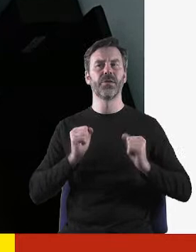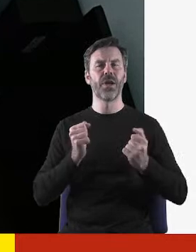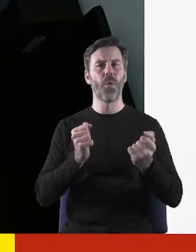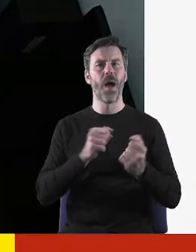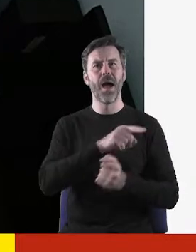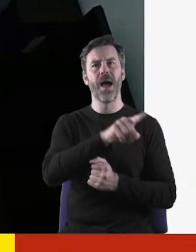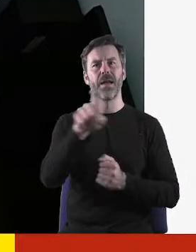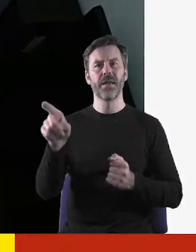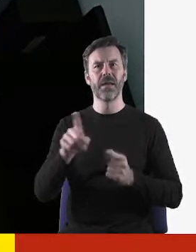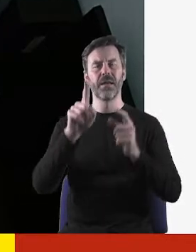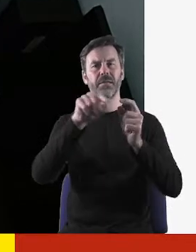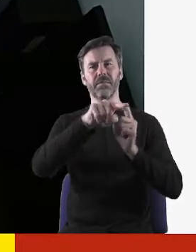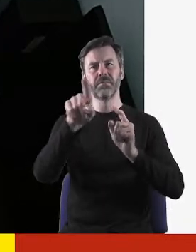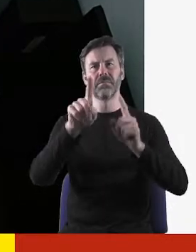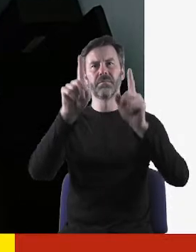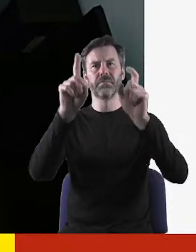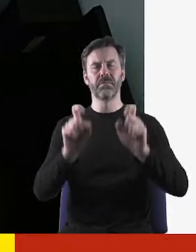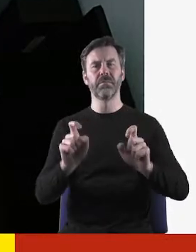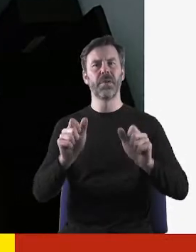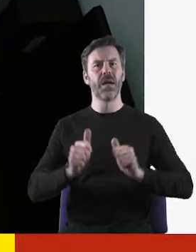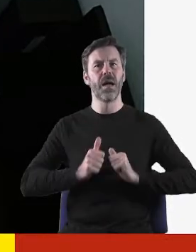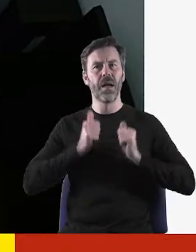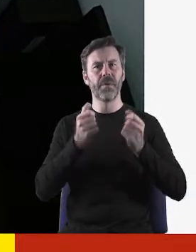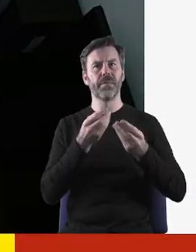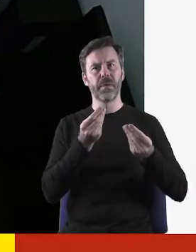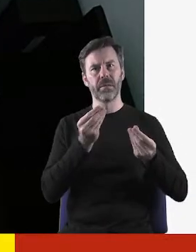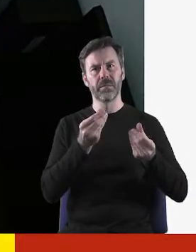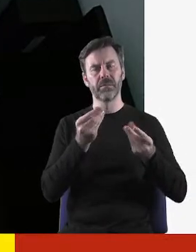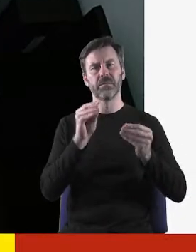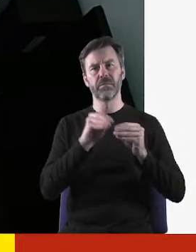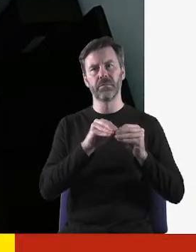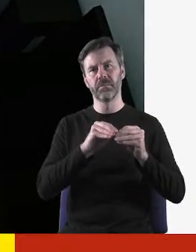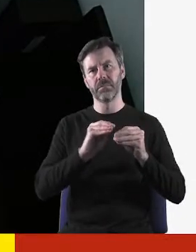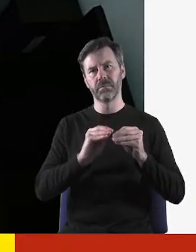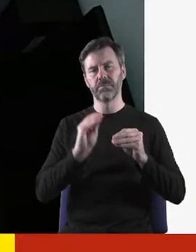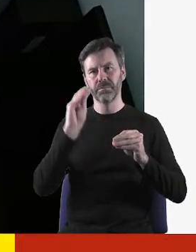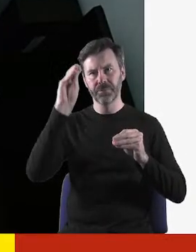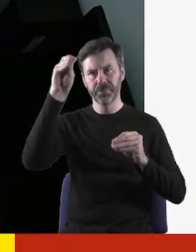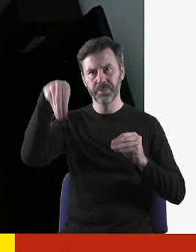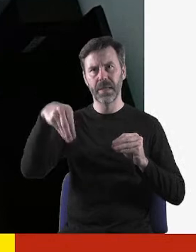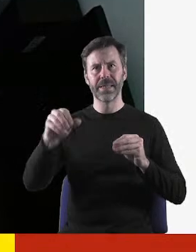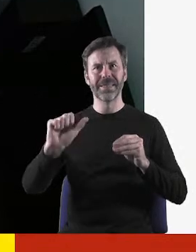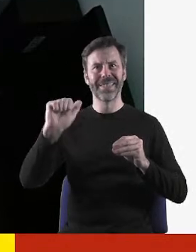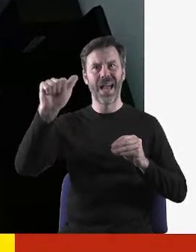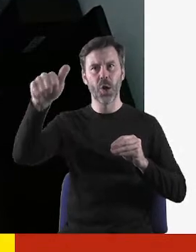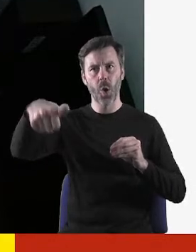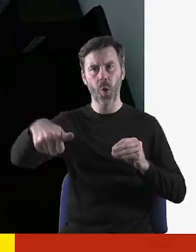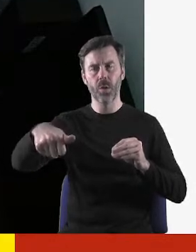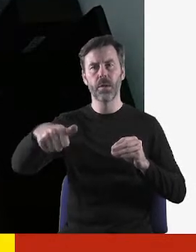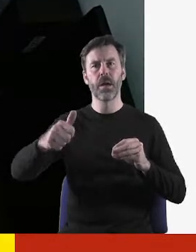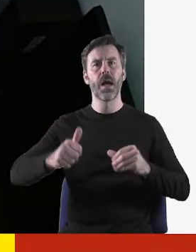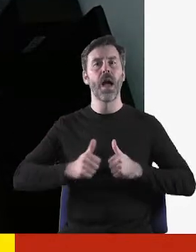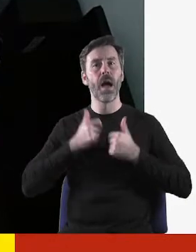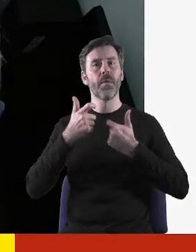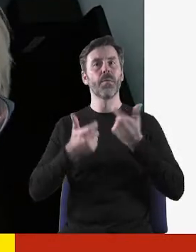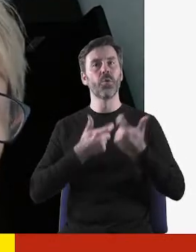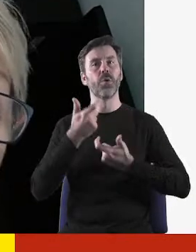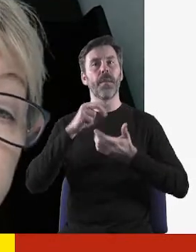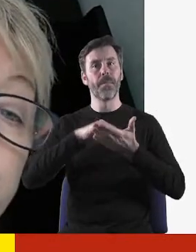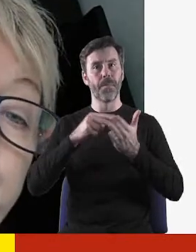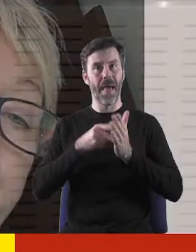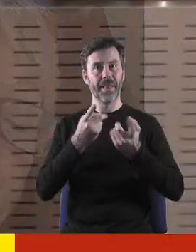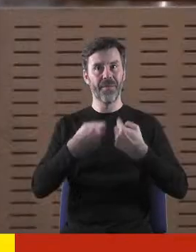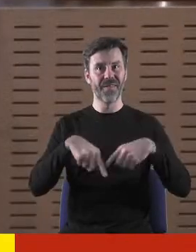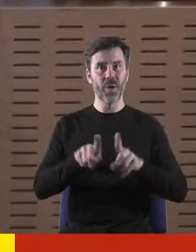Państwo, aby te środki zostały przerzucone na następny rok i można było zrealizować ten plan. Dziękuję